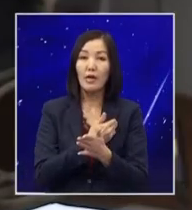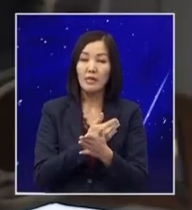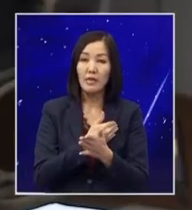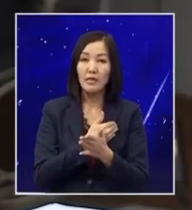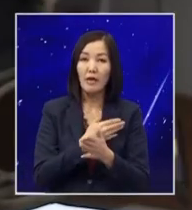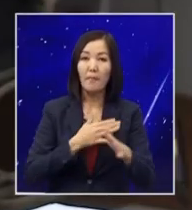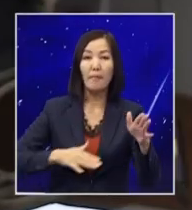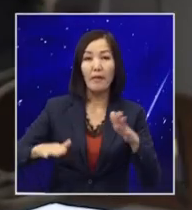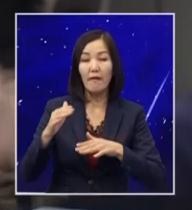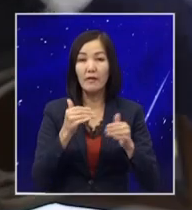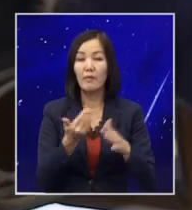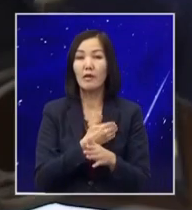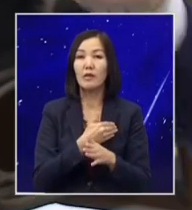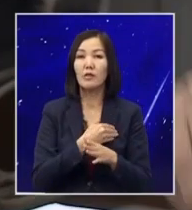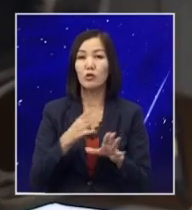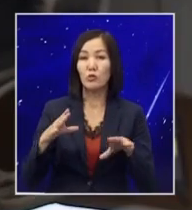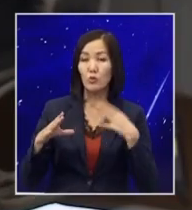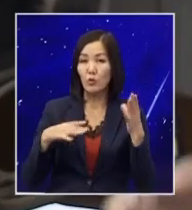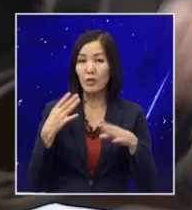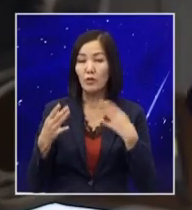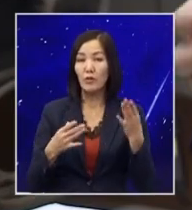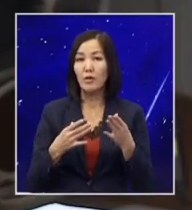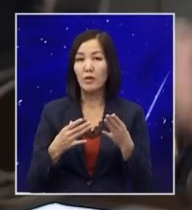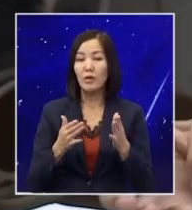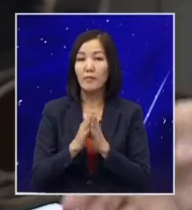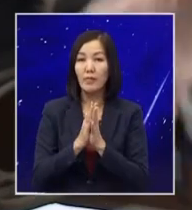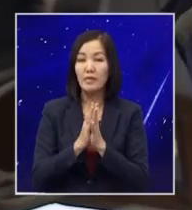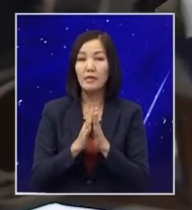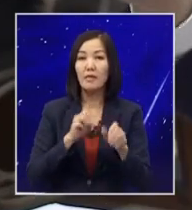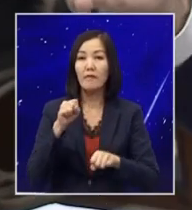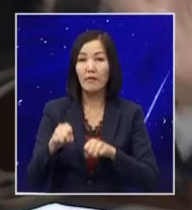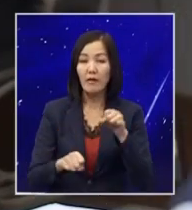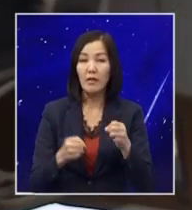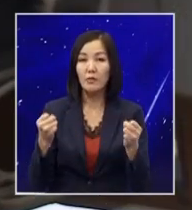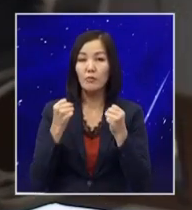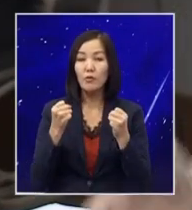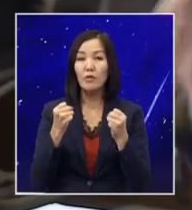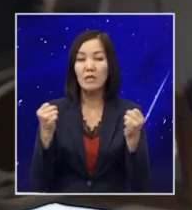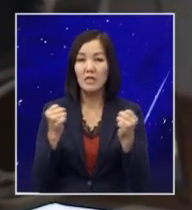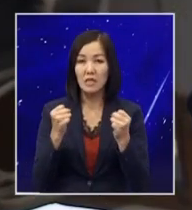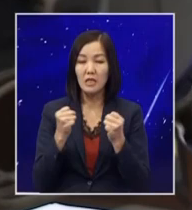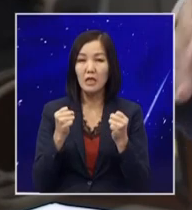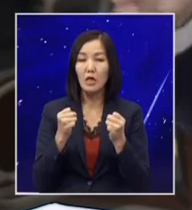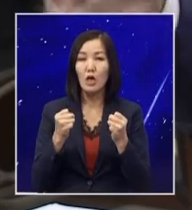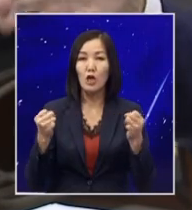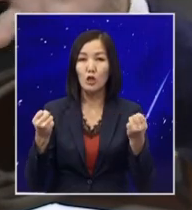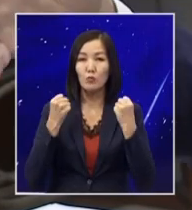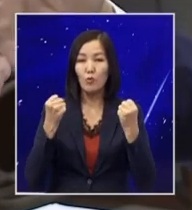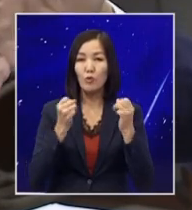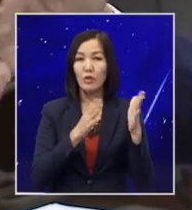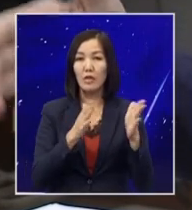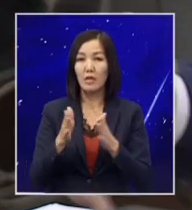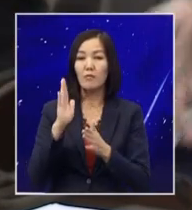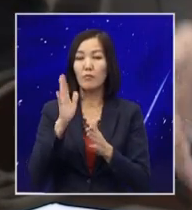именно плаванием заниматься. Поэтому мынаны салдық. Просили велоспорт, просили вот зимний вот это. Но бәрі рет-ретмен